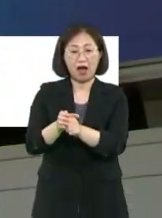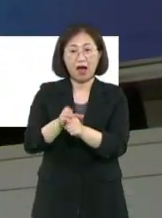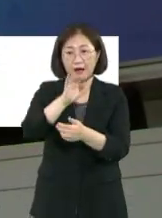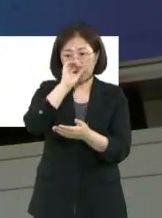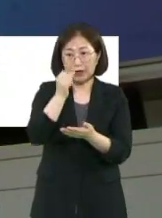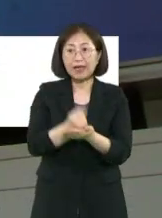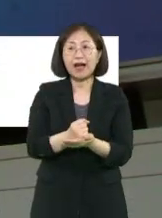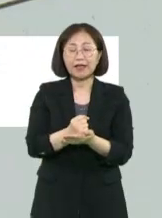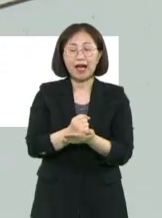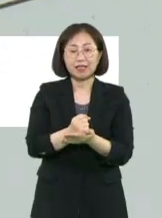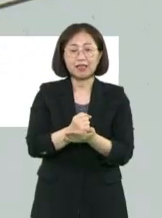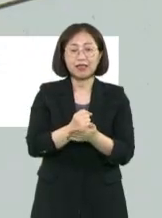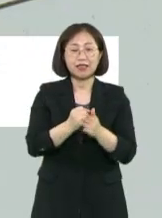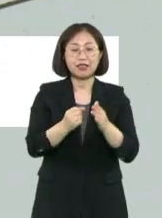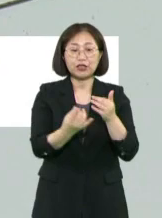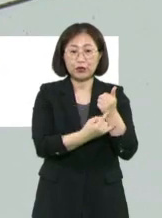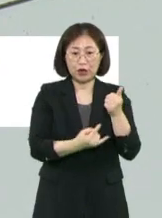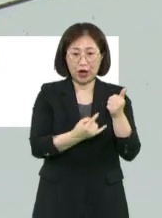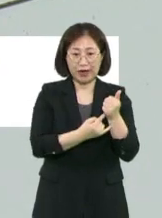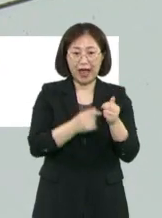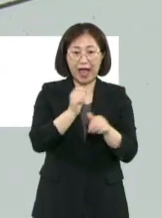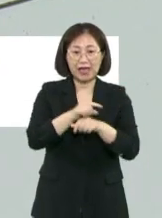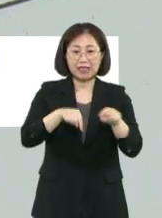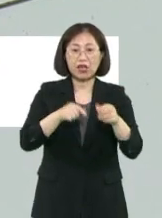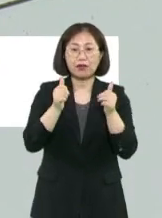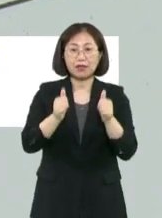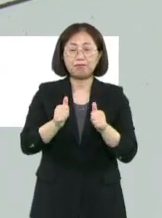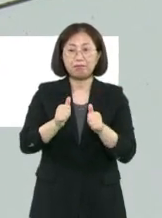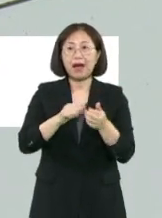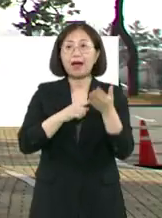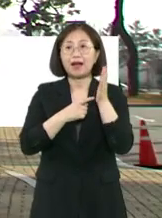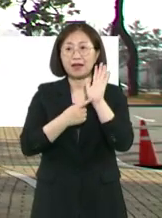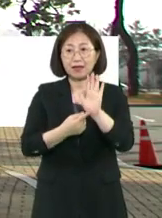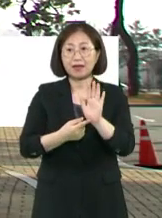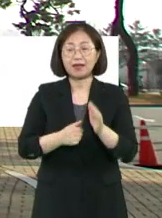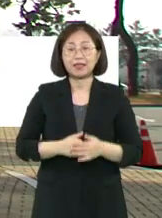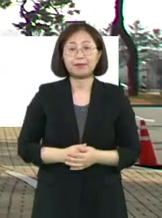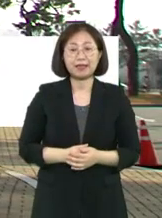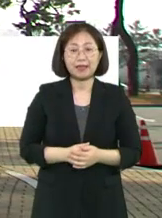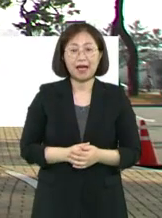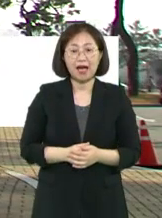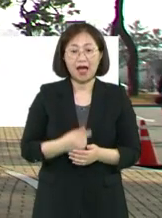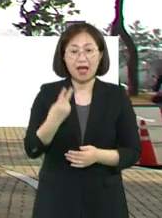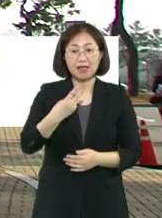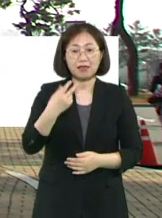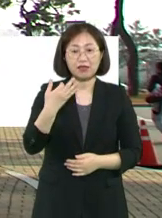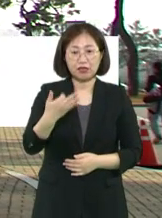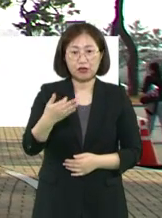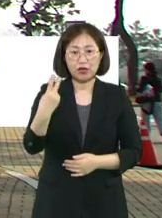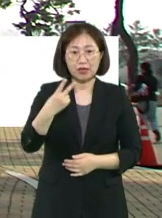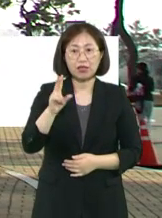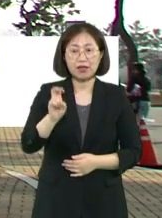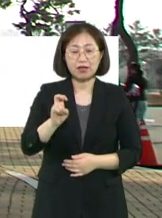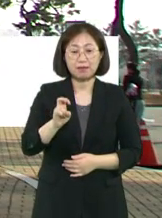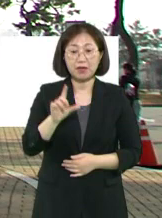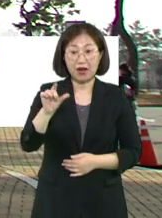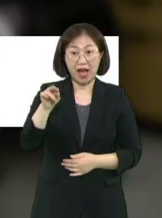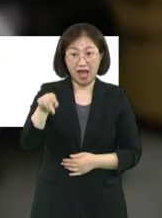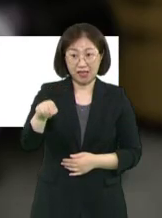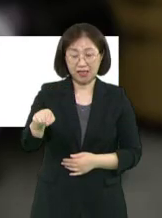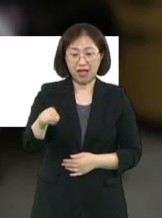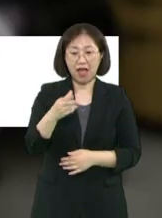정당하다는 중앙토지수용위원회의 행정심판 결과가 나왔습니다. 세종시는 2019년과 2020년